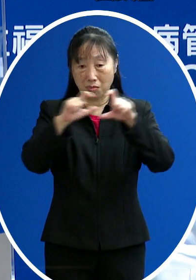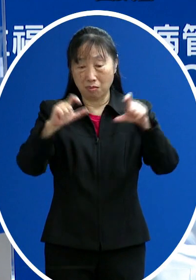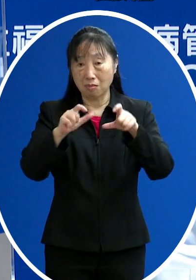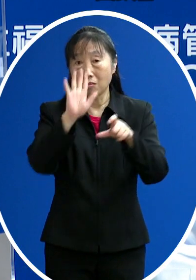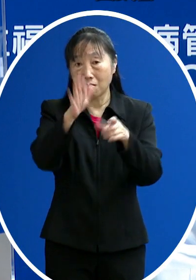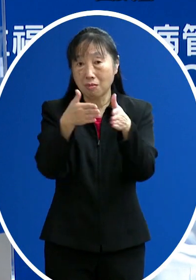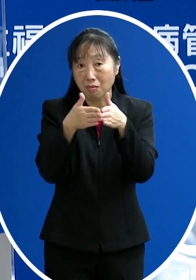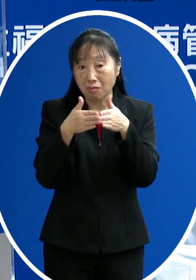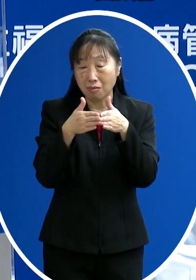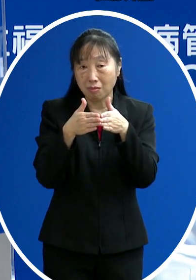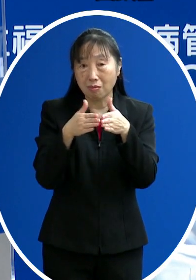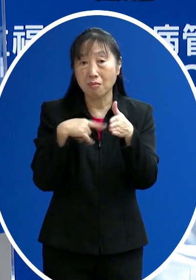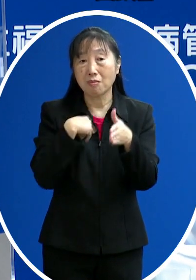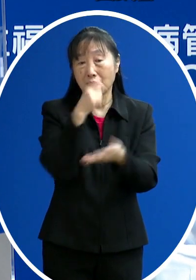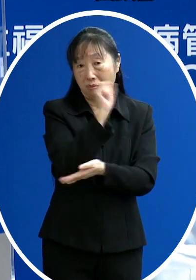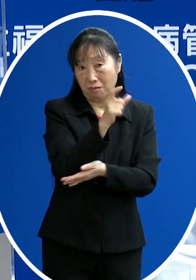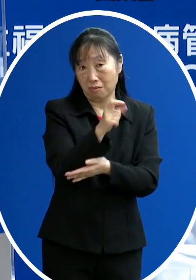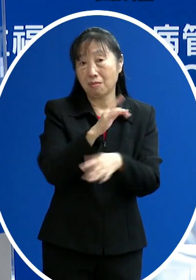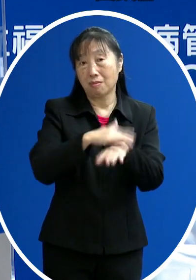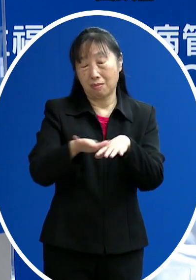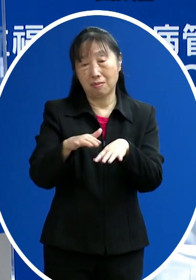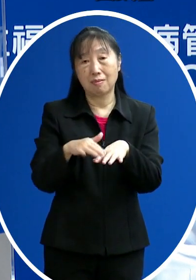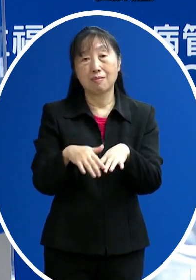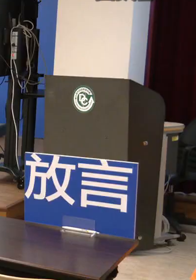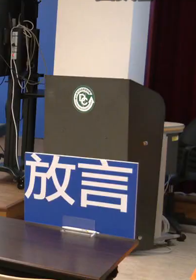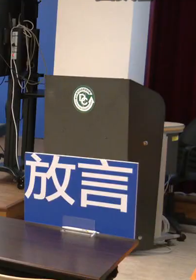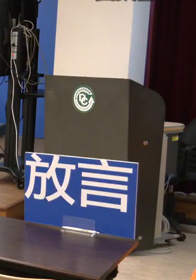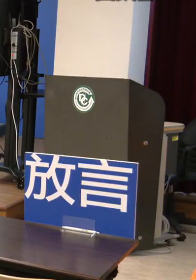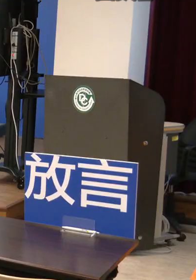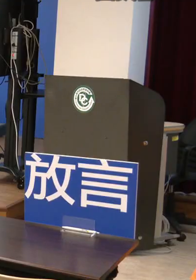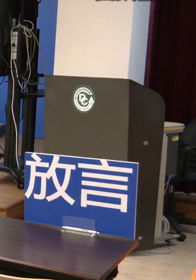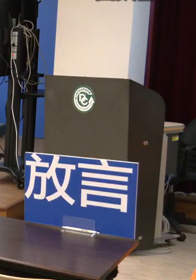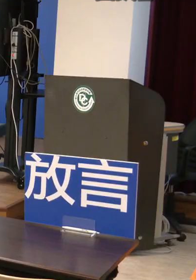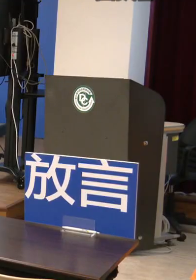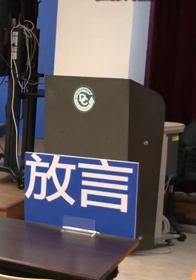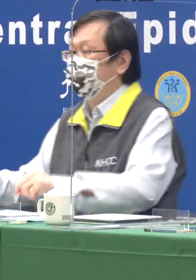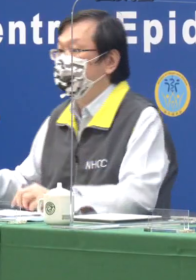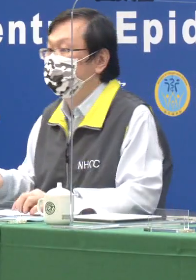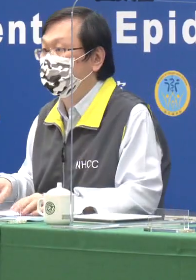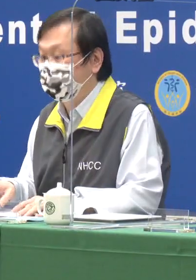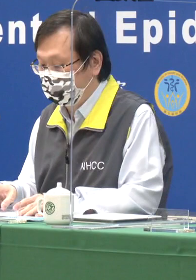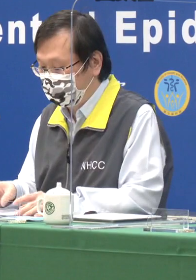要，我们采购的量还足够大家来使用。